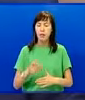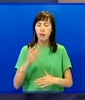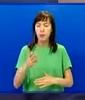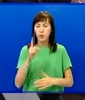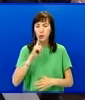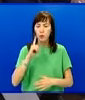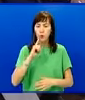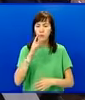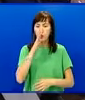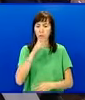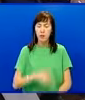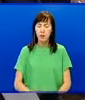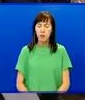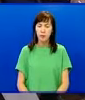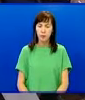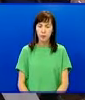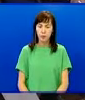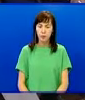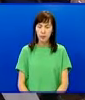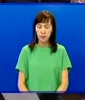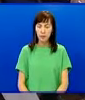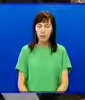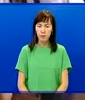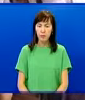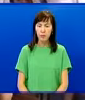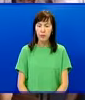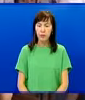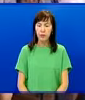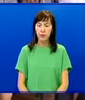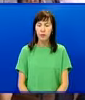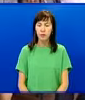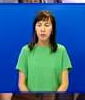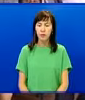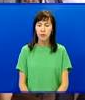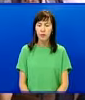Түркістан қаласынан Перизат Биназарқызы, Нуридин Искаков, Мухан Мұратұлы, оңтүстік ақпарат.